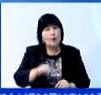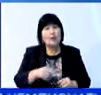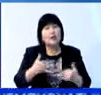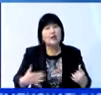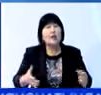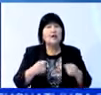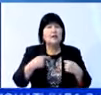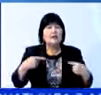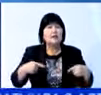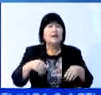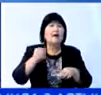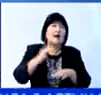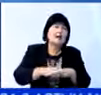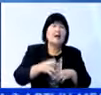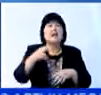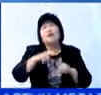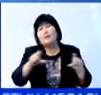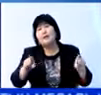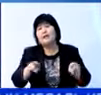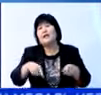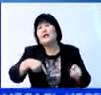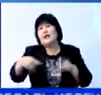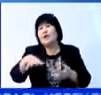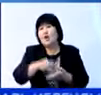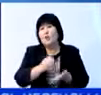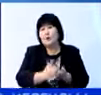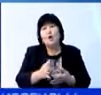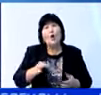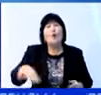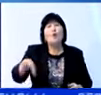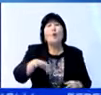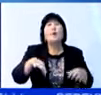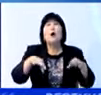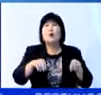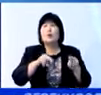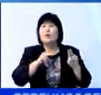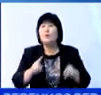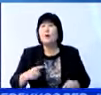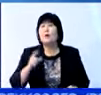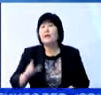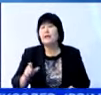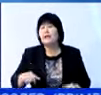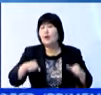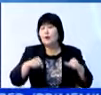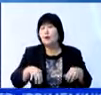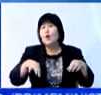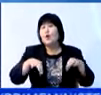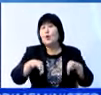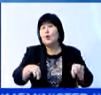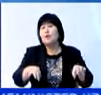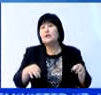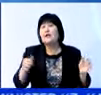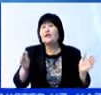омбағада тек қазынашылық департаменті ие болды. Облыс бойынша көліктік бақылау инспекциясының құзыретіне көліктерді